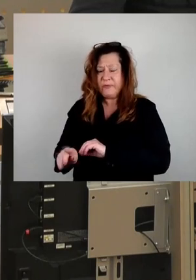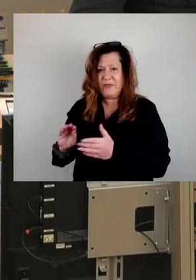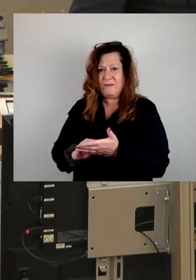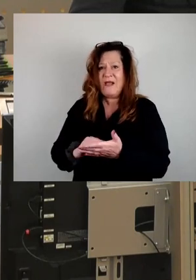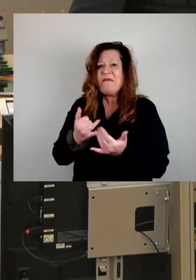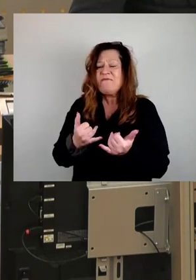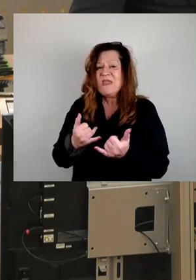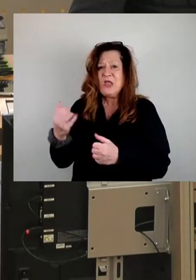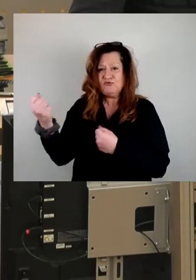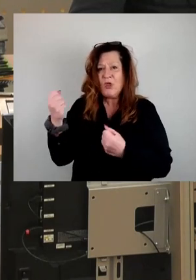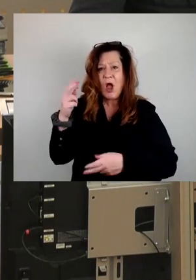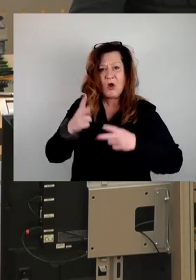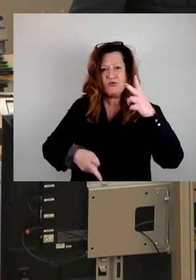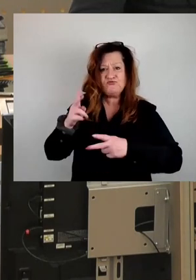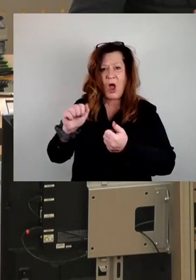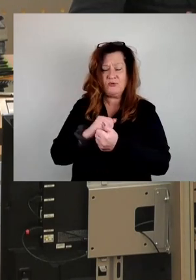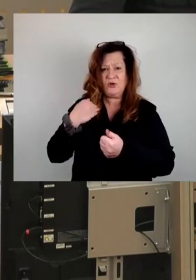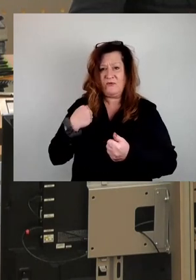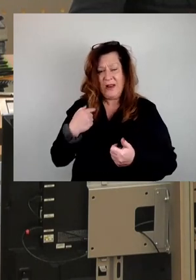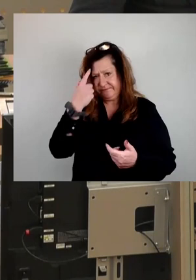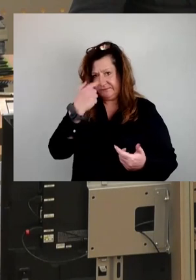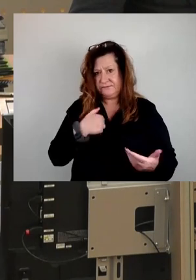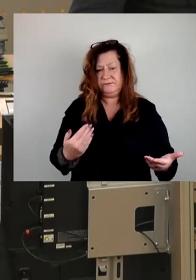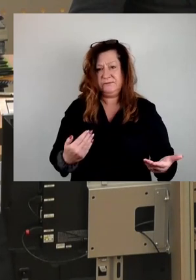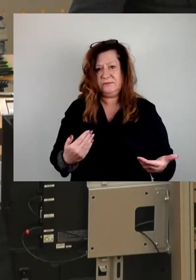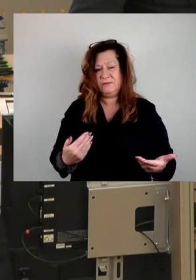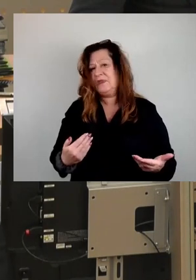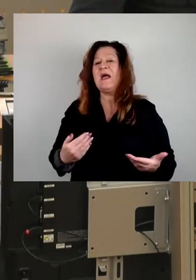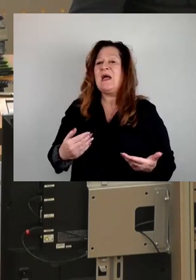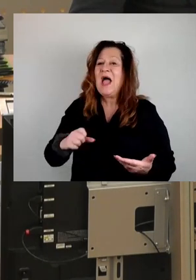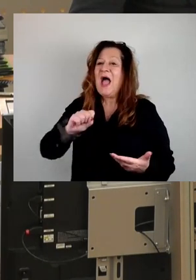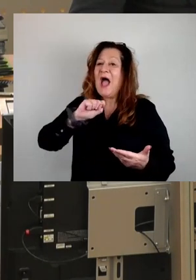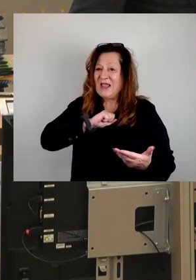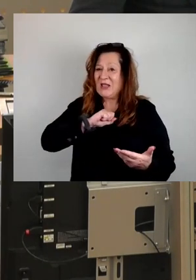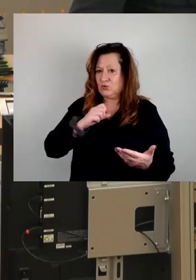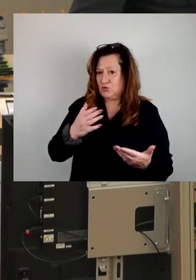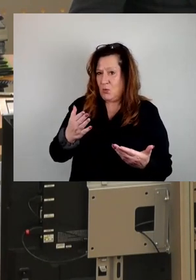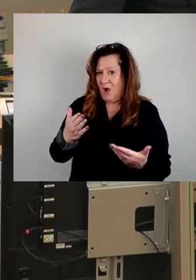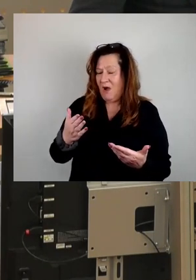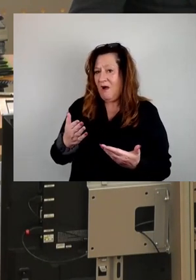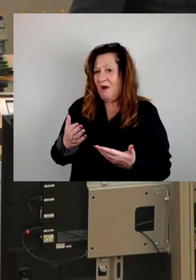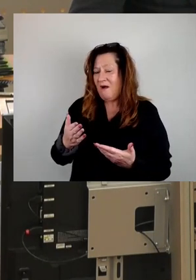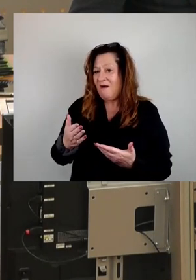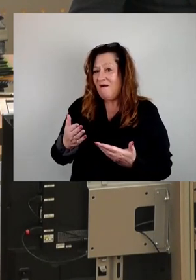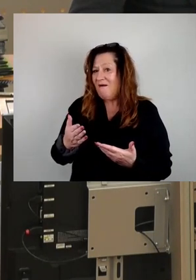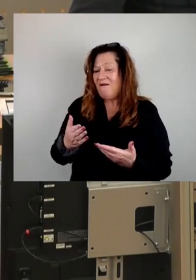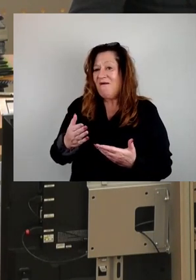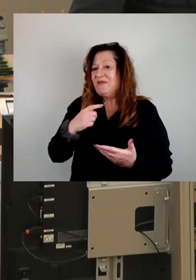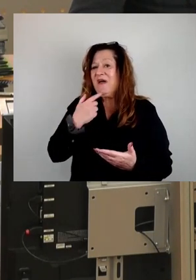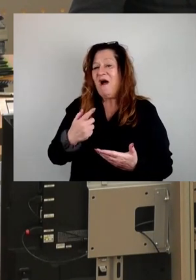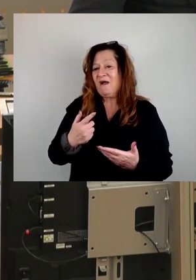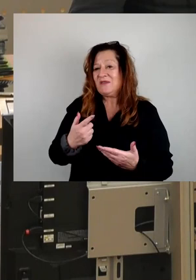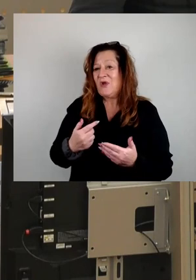ist, wissen wir nicht. Denn der Eigentümer hat es der Stadt ausdrücklich verboten, vor dem Kauf das Grundstück zu betreten und entsprechende Tests